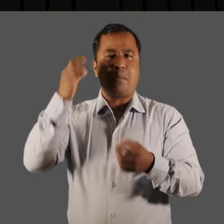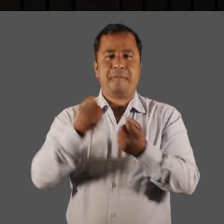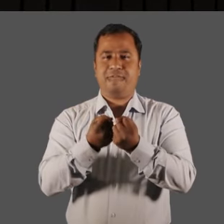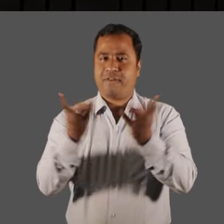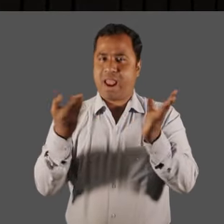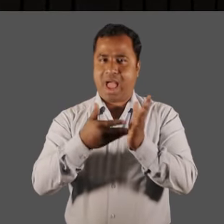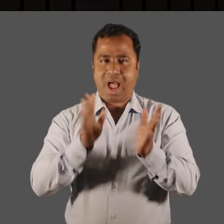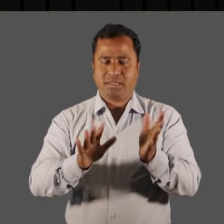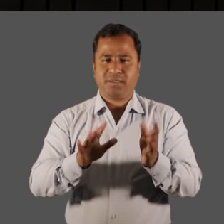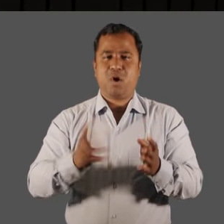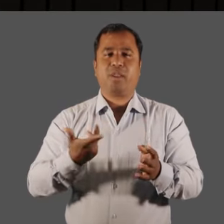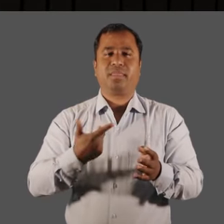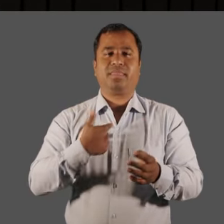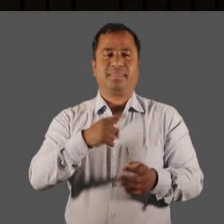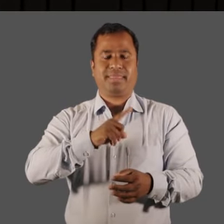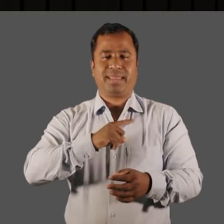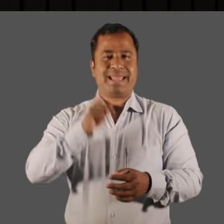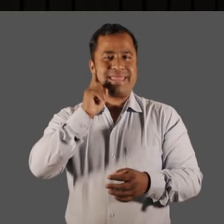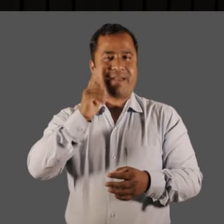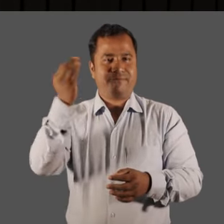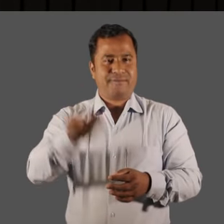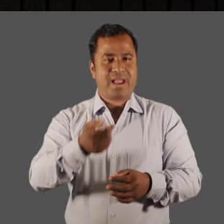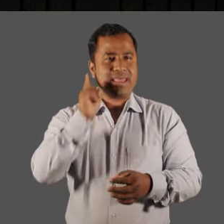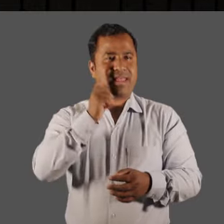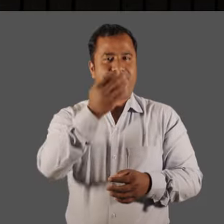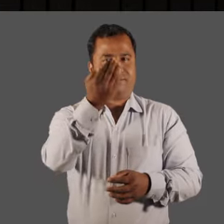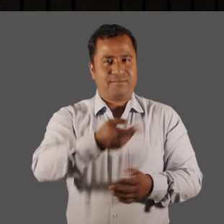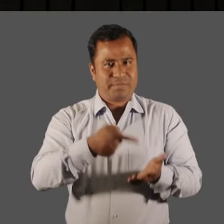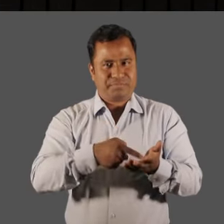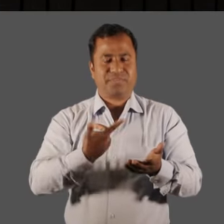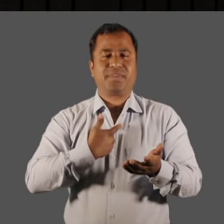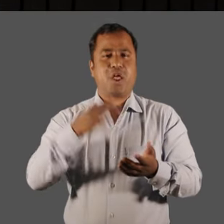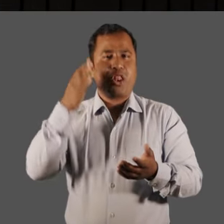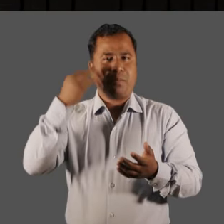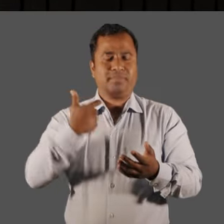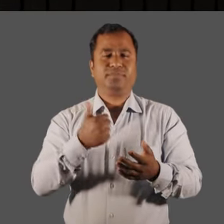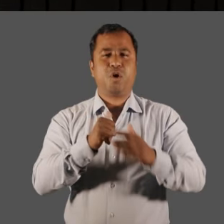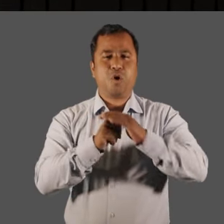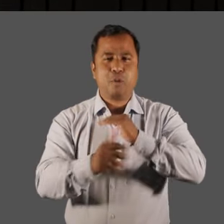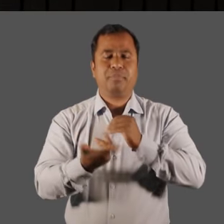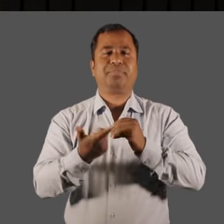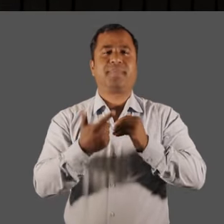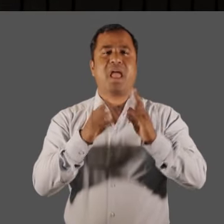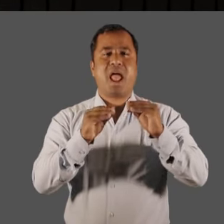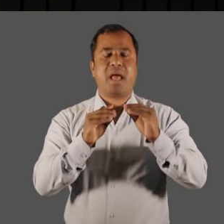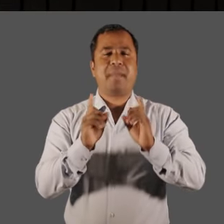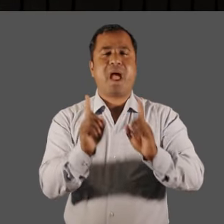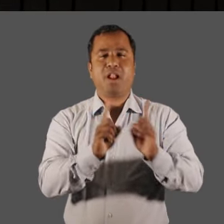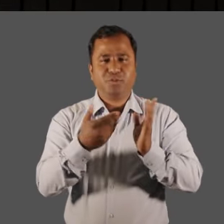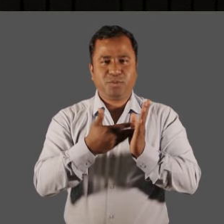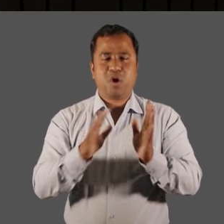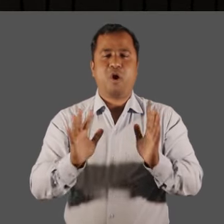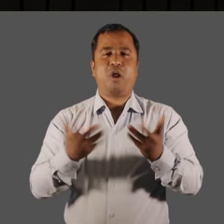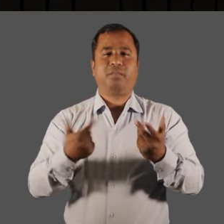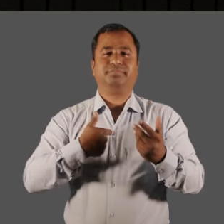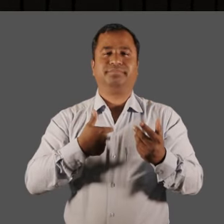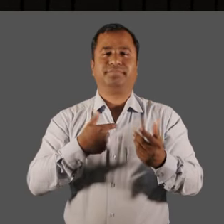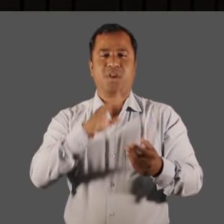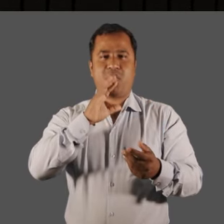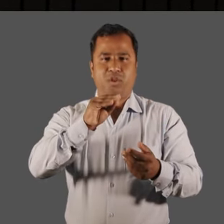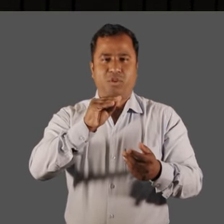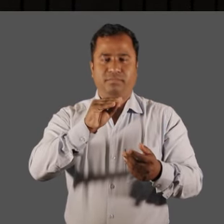থাকে। এখন আমরা আমরা একটা কথা বলবো, বা ধরেন নিজেদেরই কোনো গল্প, গোপন কোনো গল্প না, নিজেদেরই কিছু কথা থাকে না, সেটা দেখা যায়